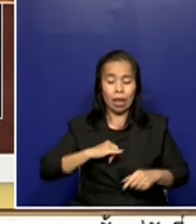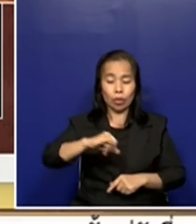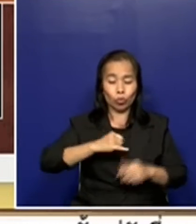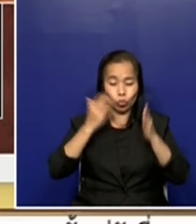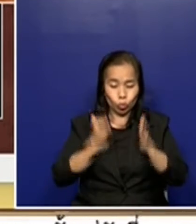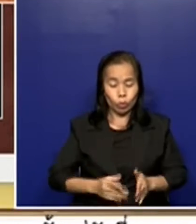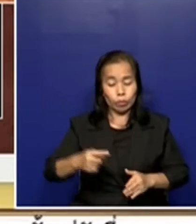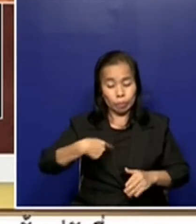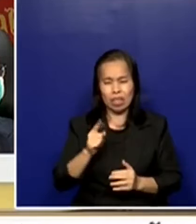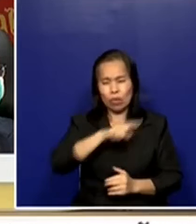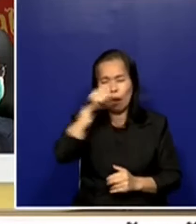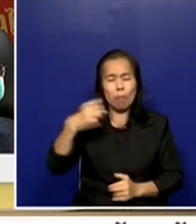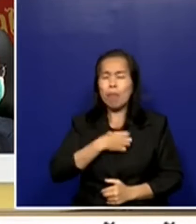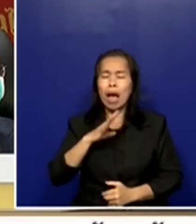ที่อื่น